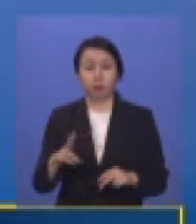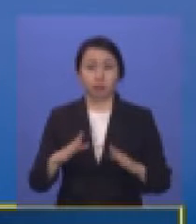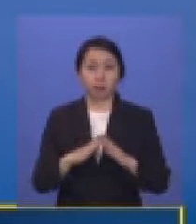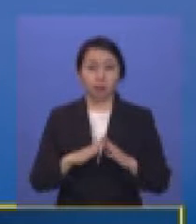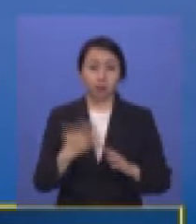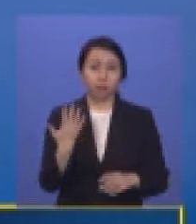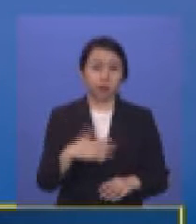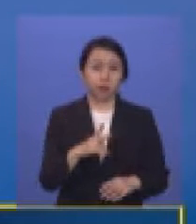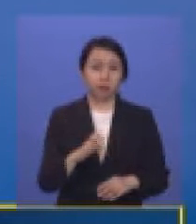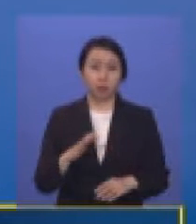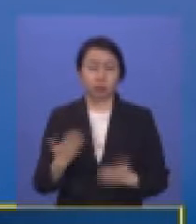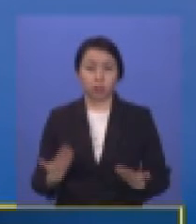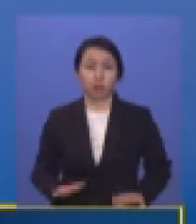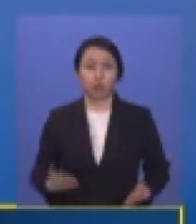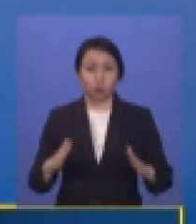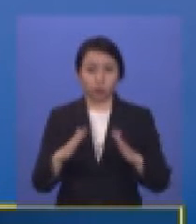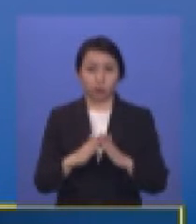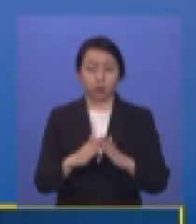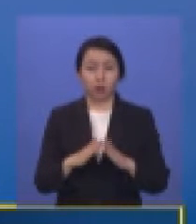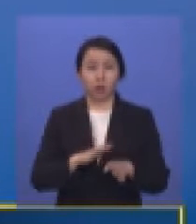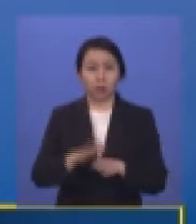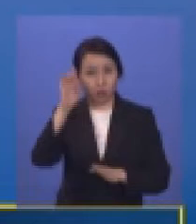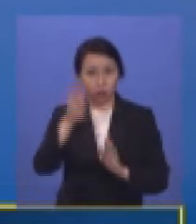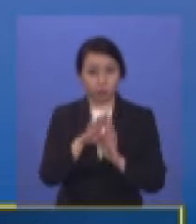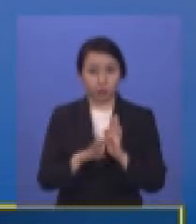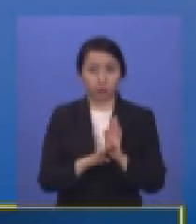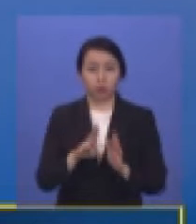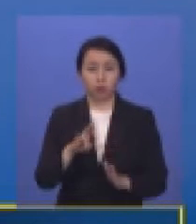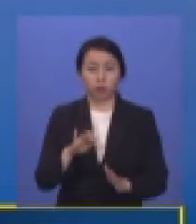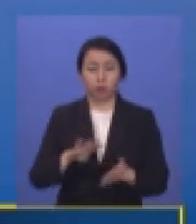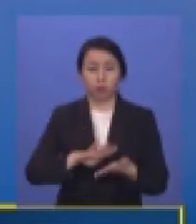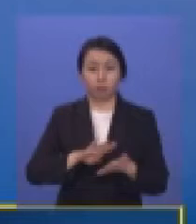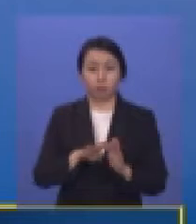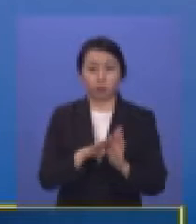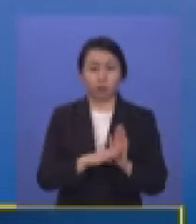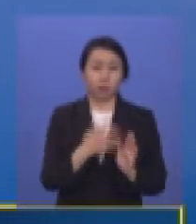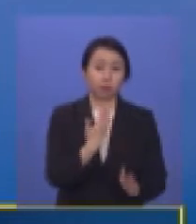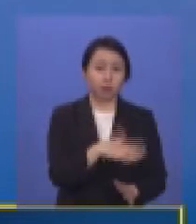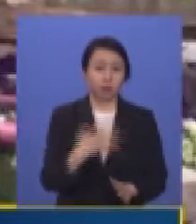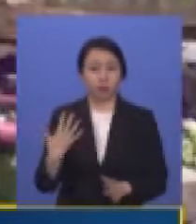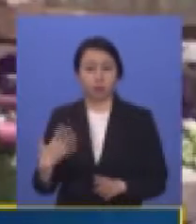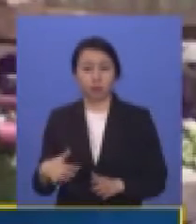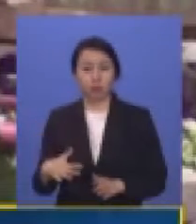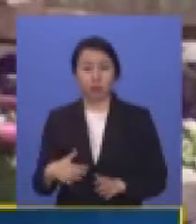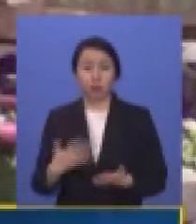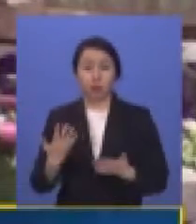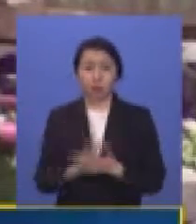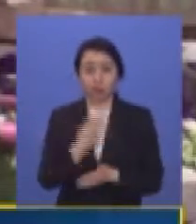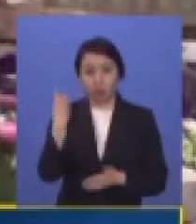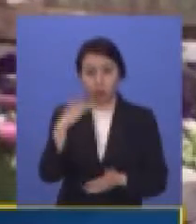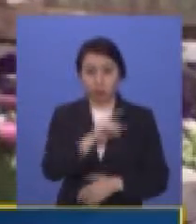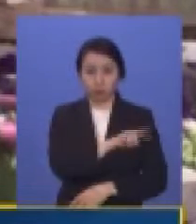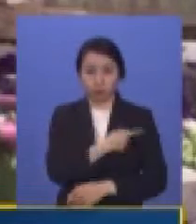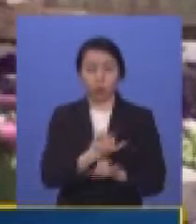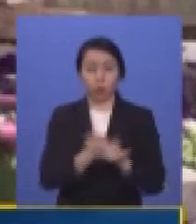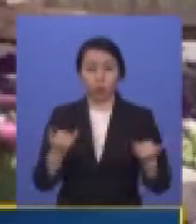Это 50-квартирный жилой дом в рамках реализации государственной программы «Нурлы Жер» по программе 50 на 50. К доступности и качеству